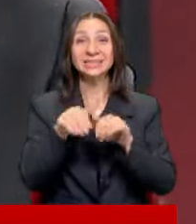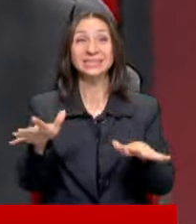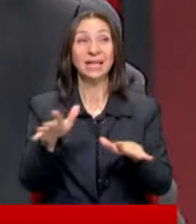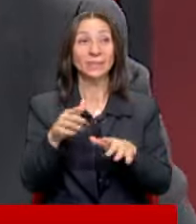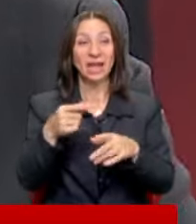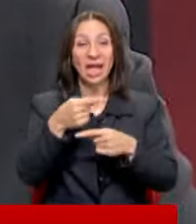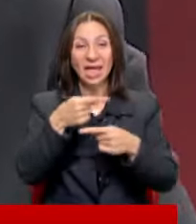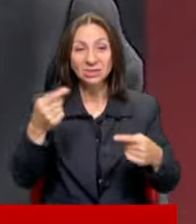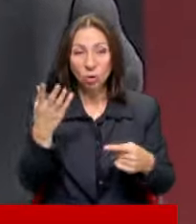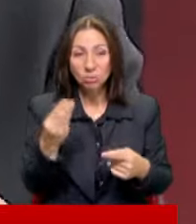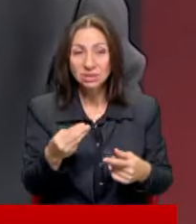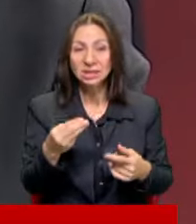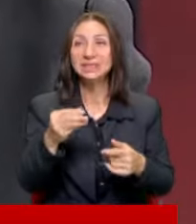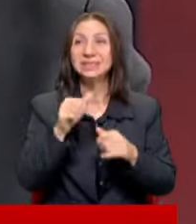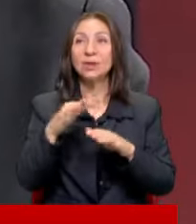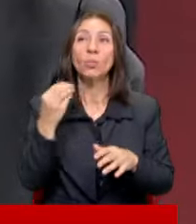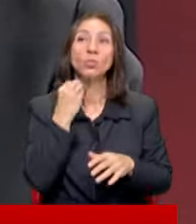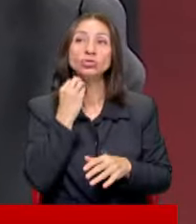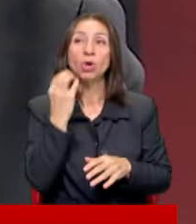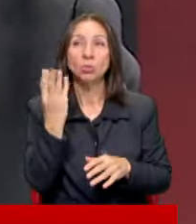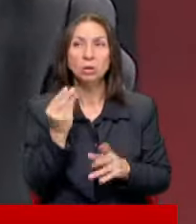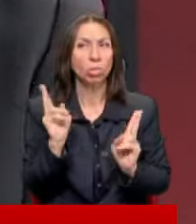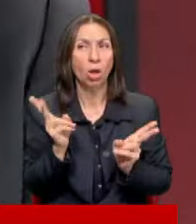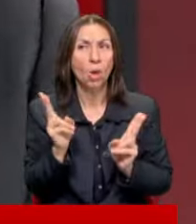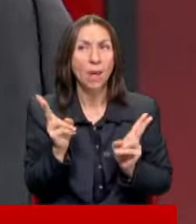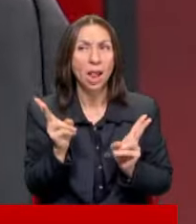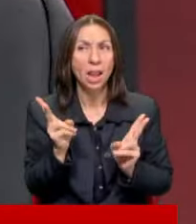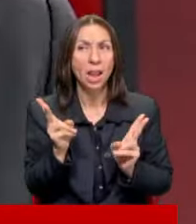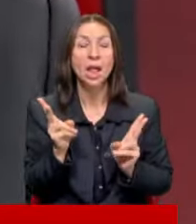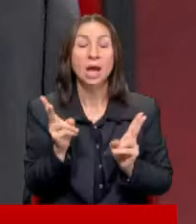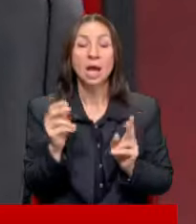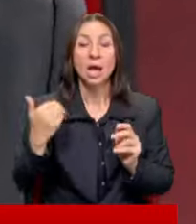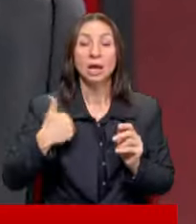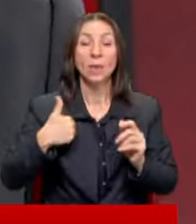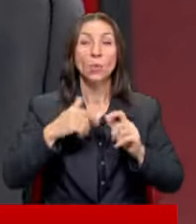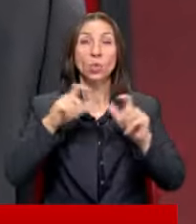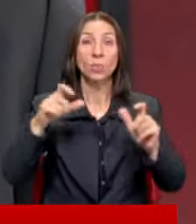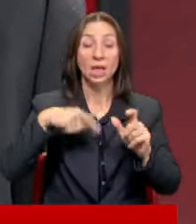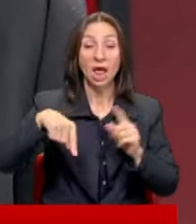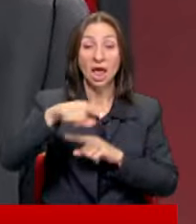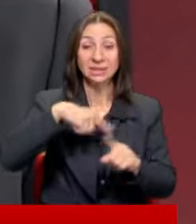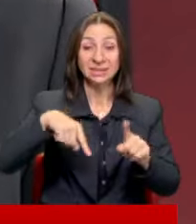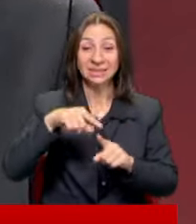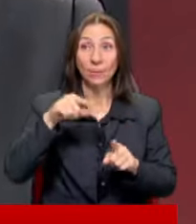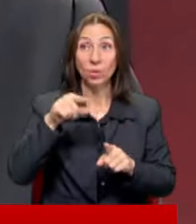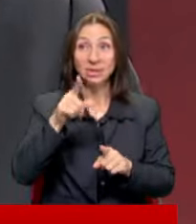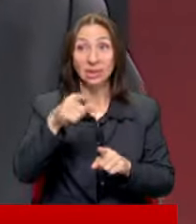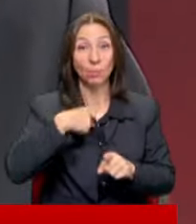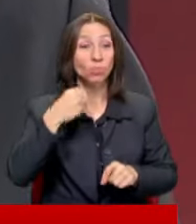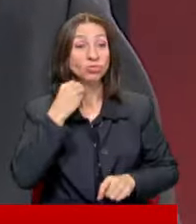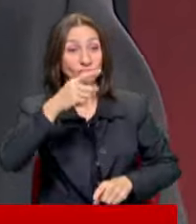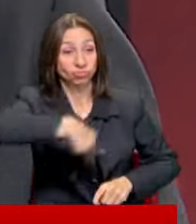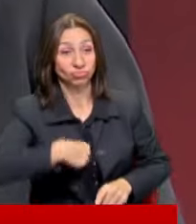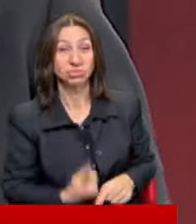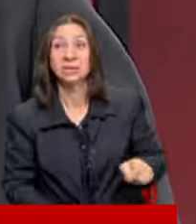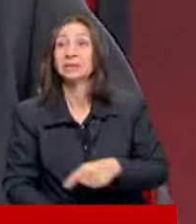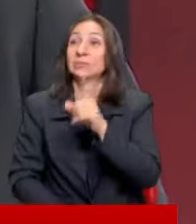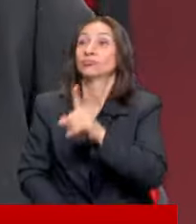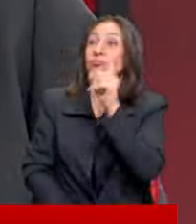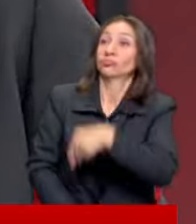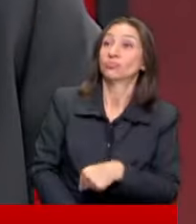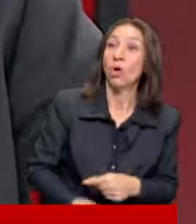açıkları olması sisteme borçları olması gayet normaldir ve kamu kurumları arasında bu şekilde senin bana bu kadar borcun var